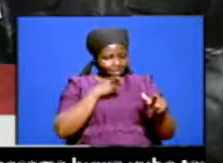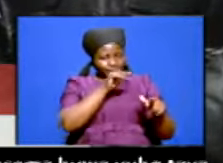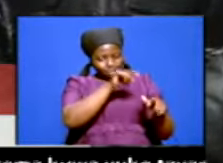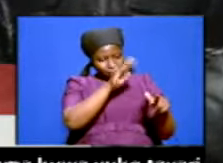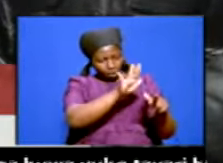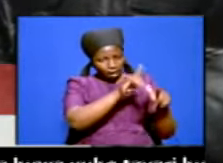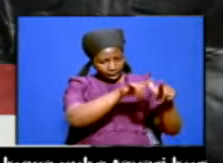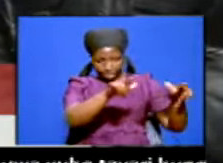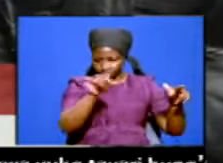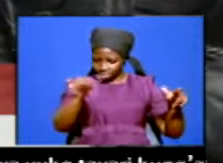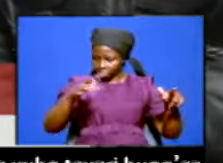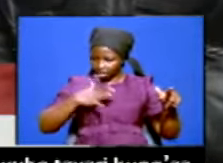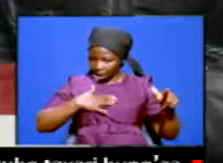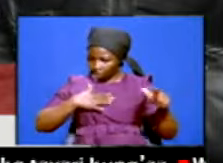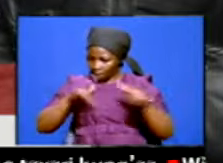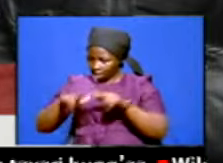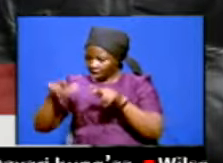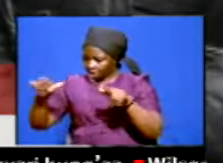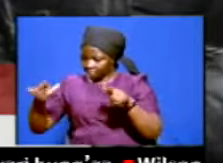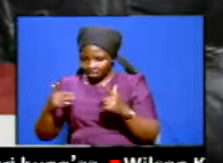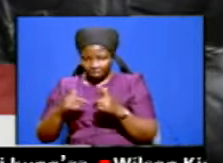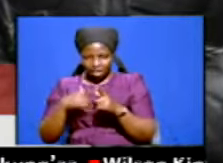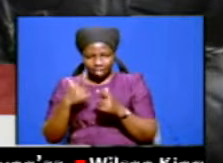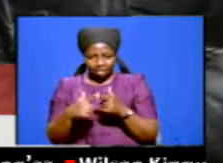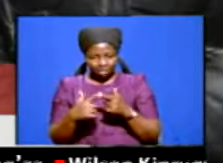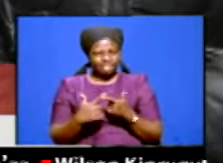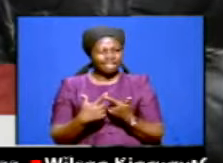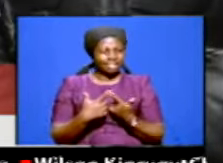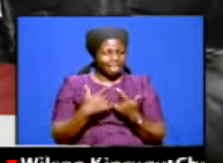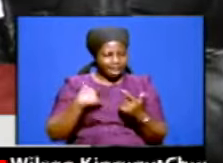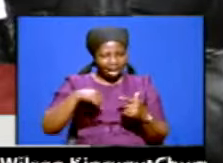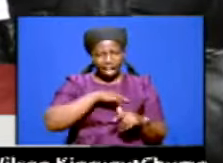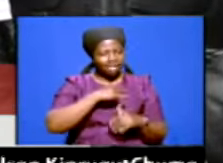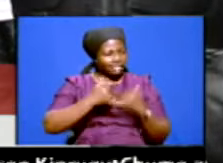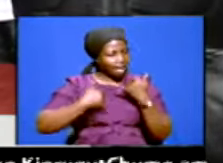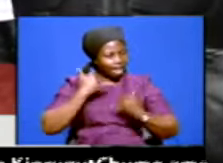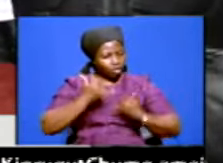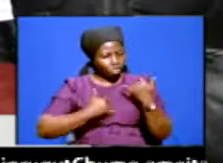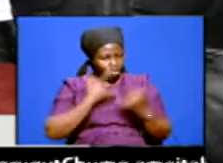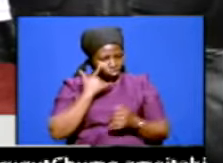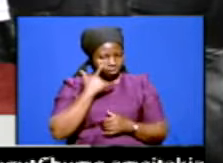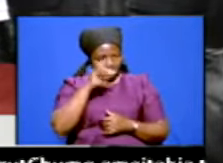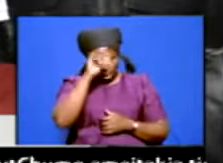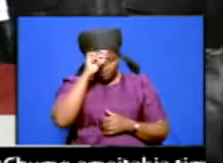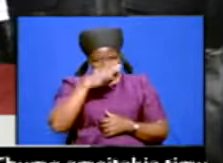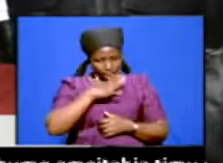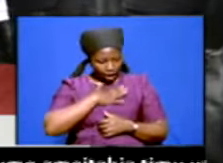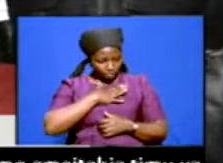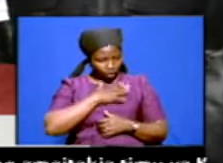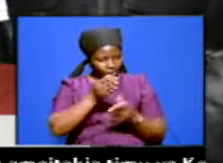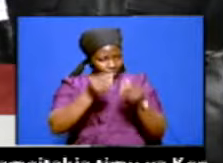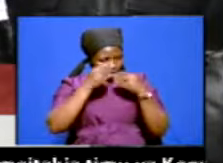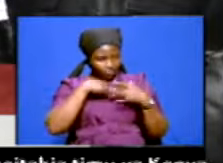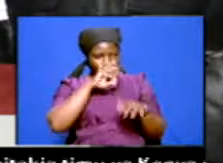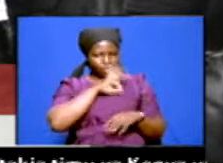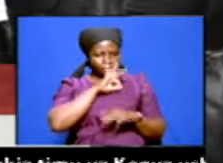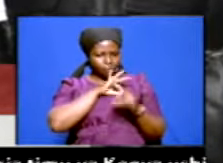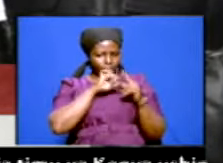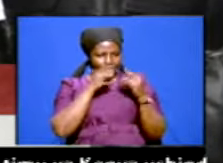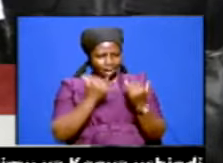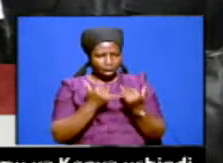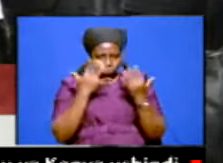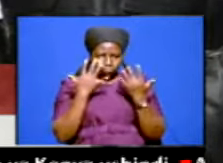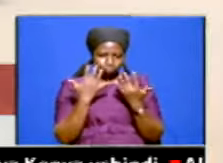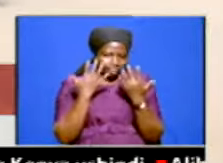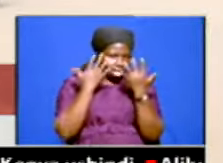hii, ndio at least tufurahie kuona serikali yetu iko na faida kwetu. Lakini mambo angizangiza ndio